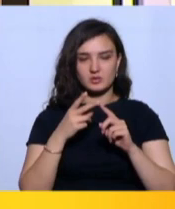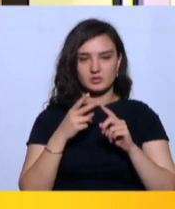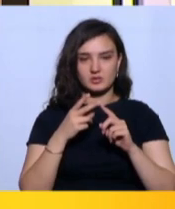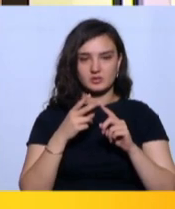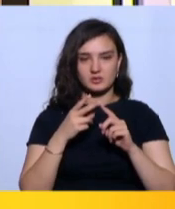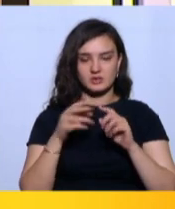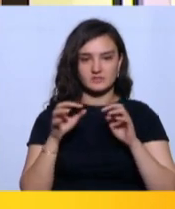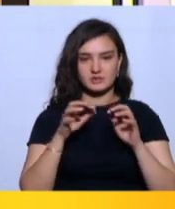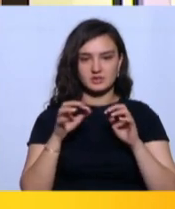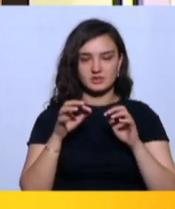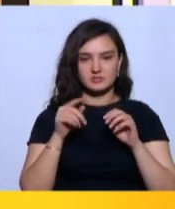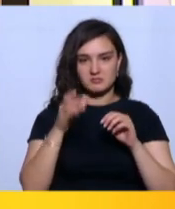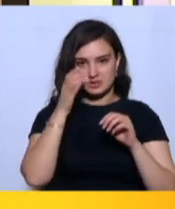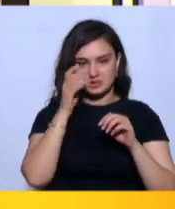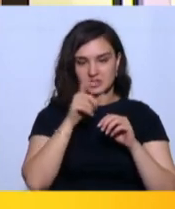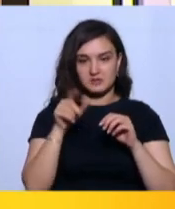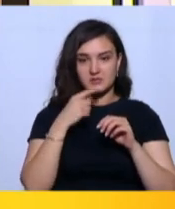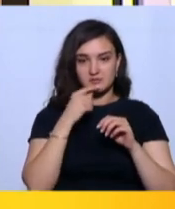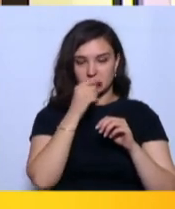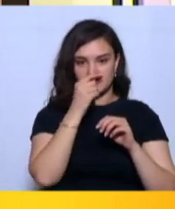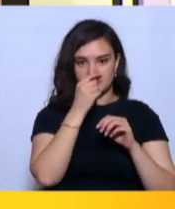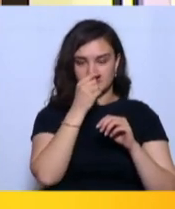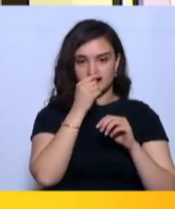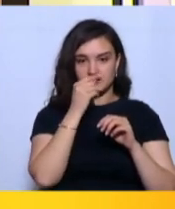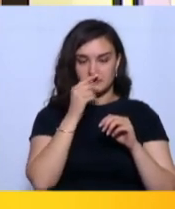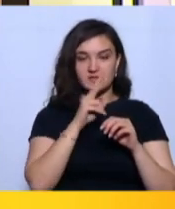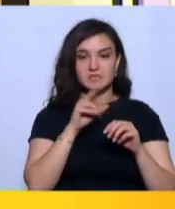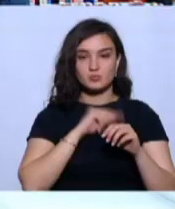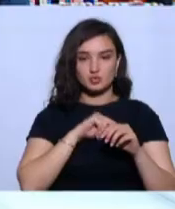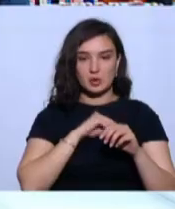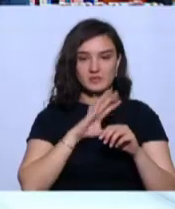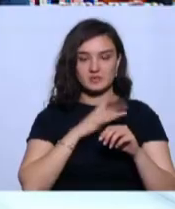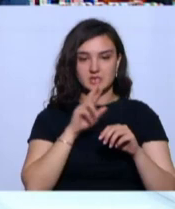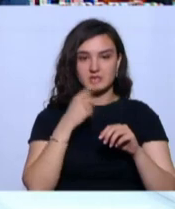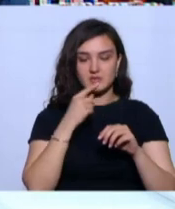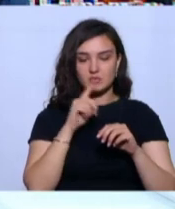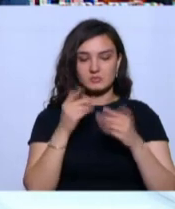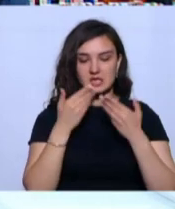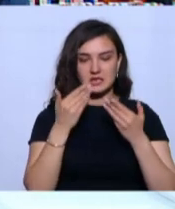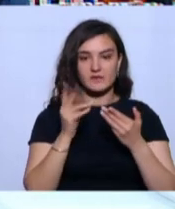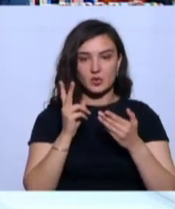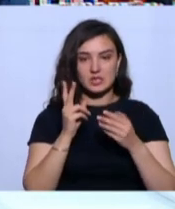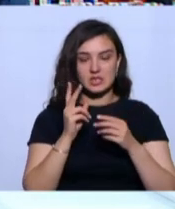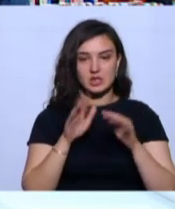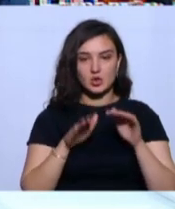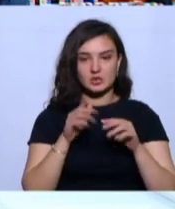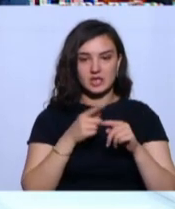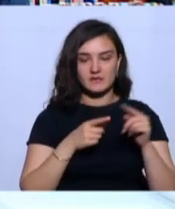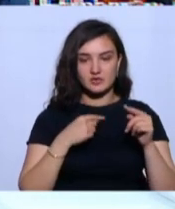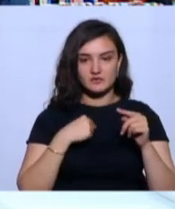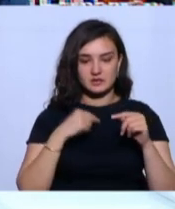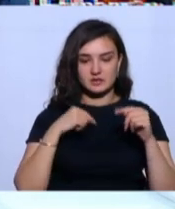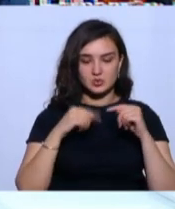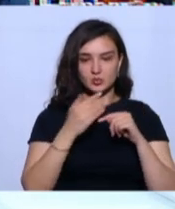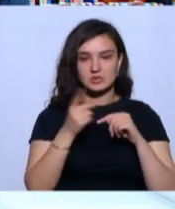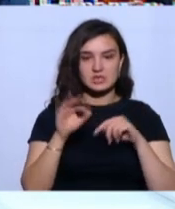არ გვითქვამს. ეს იმეცნიერებმა თქვეს, ვინც ამაზე იმუშავეს და ვინც თქვა, რომ საკითხავია 2 კილო ნახევარ მიკრობიომს ჩვენ ვატარებთ